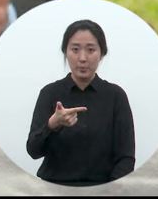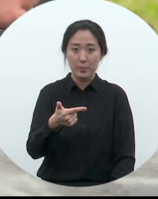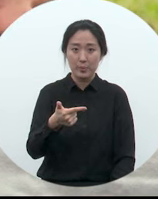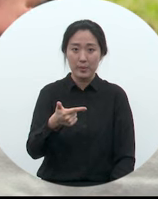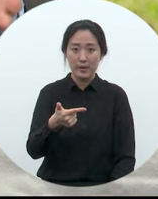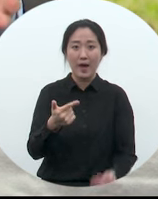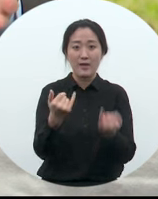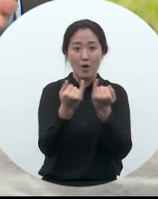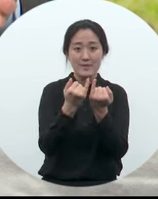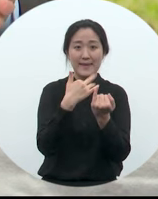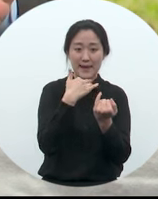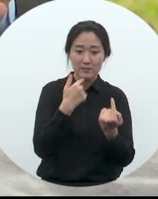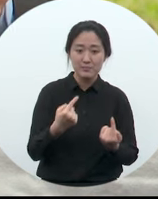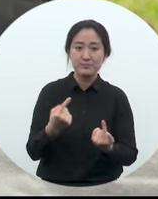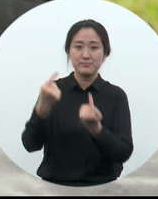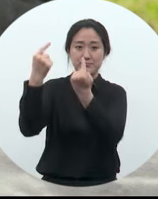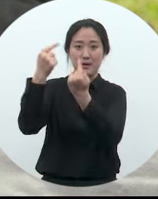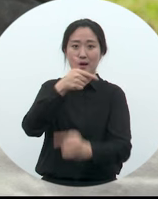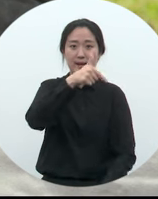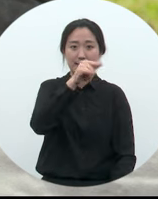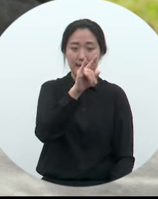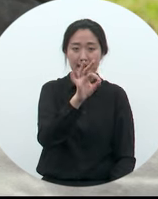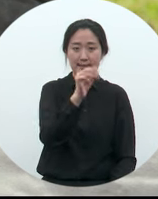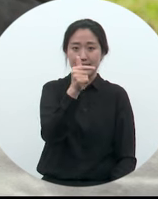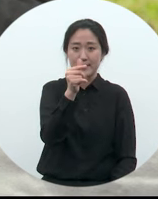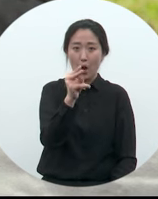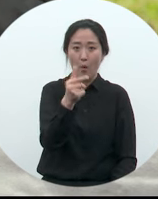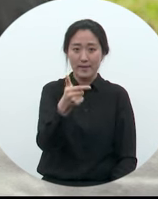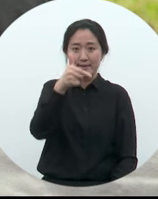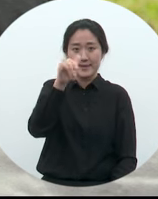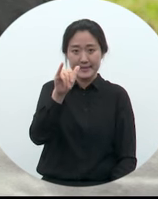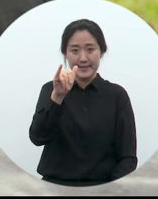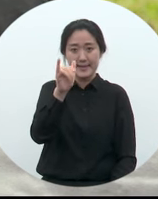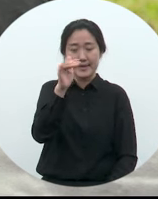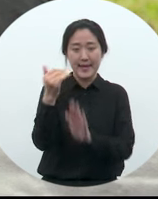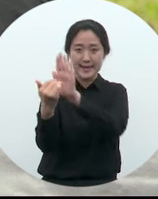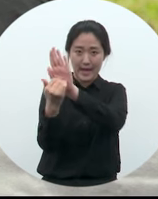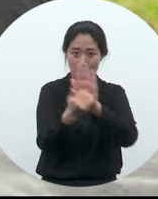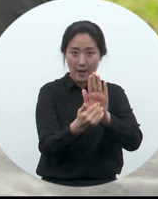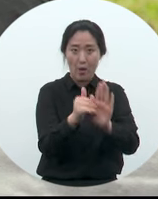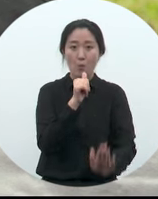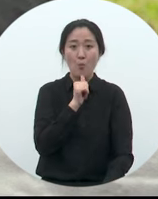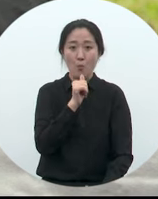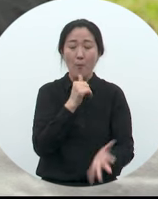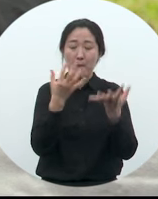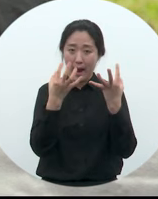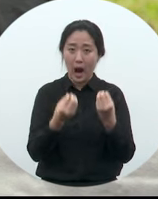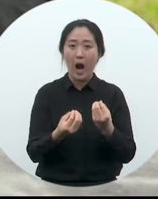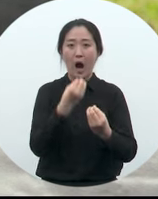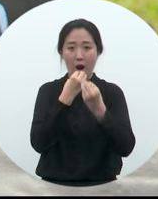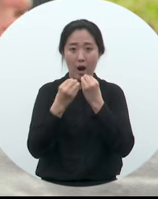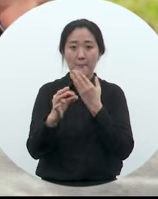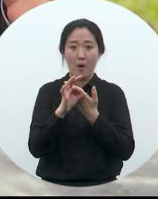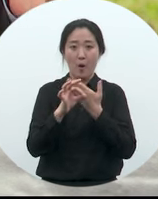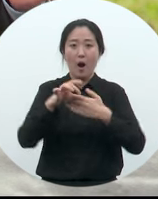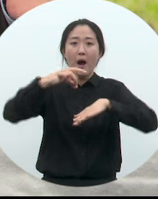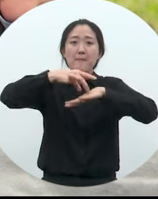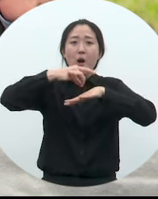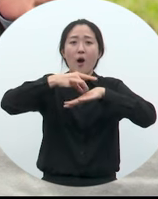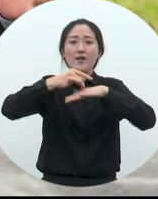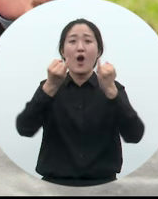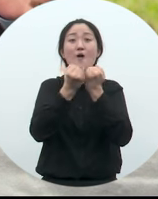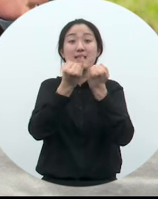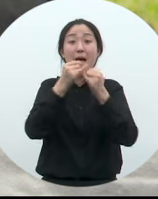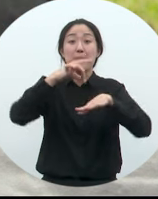이 이소프라본이 바로 갱년기 증상을 완화시켜 주는데 도움이 많이 됩니다. 그래서 이 콩을